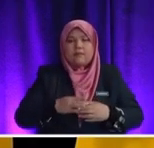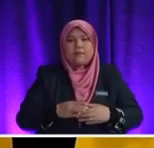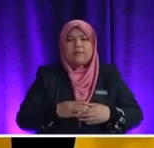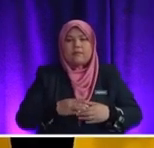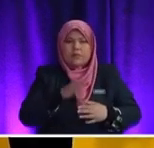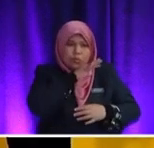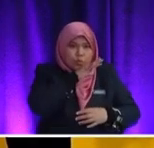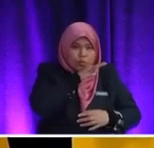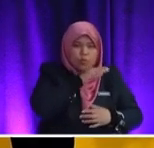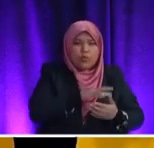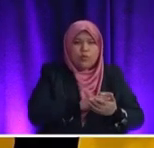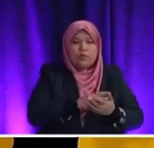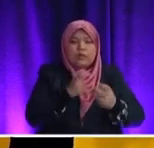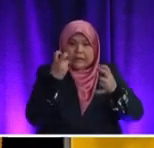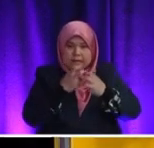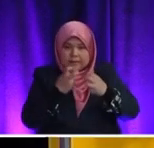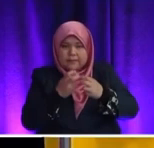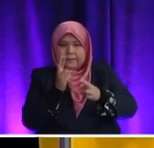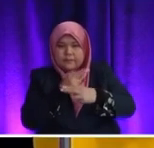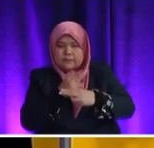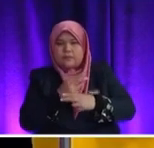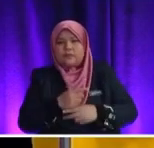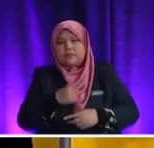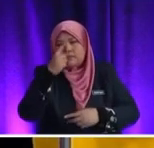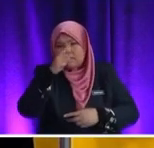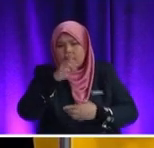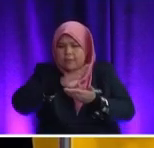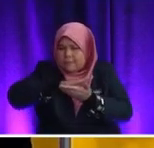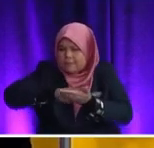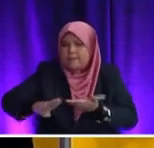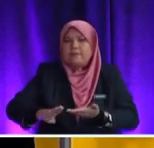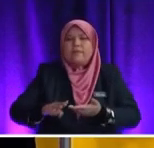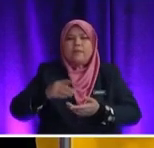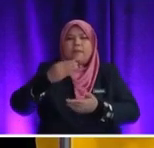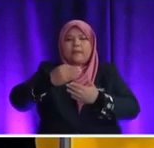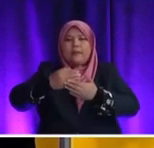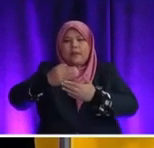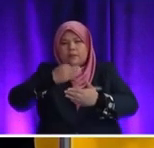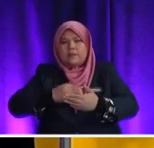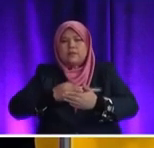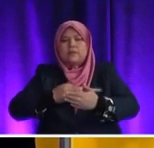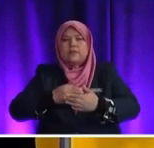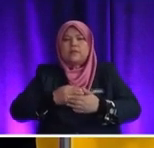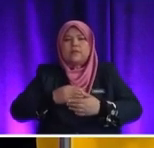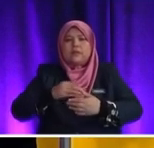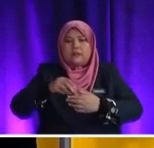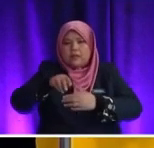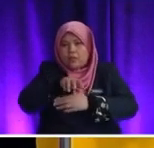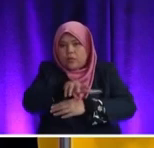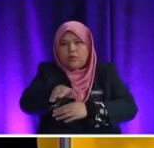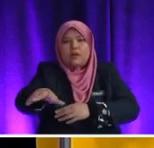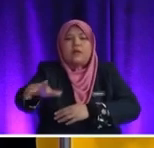you're so kita gunakan elektro penggumpalan ini untuk membersihkan air itu sebelum disalurkan keluar ke